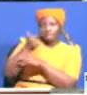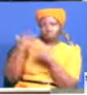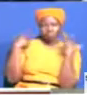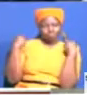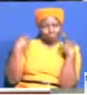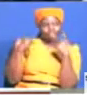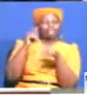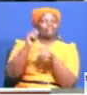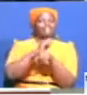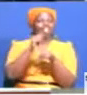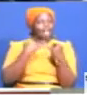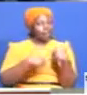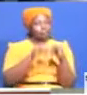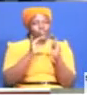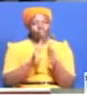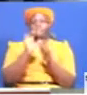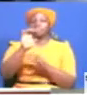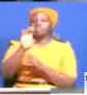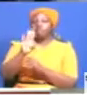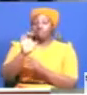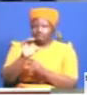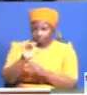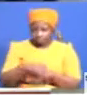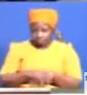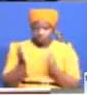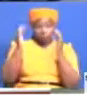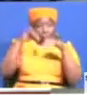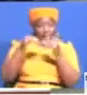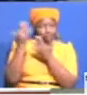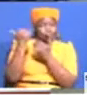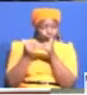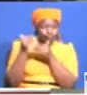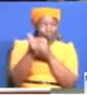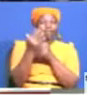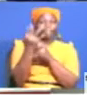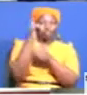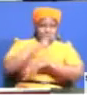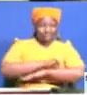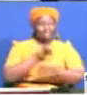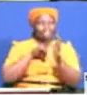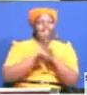of CBC. Kongamano hilo limeratibiwa kuendelea kwa kipindi cha siku 4 katika kaunti